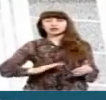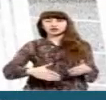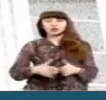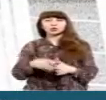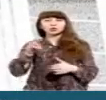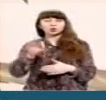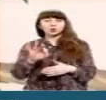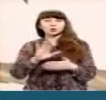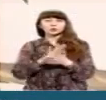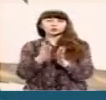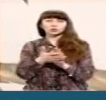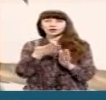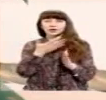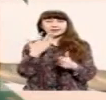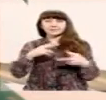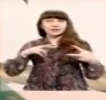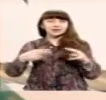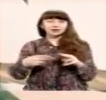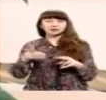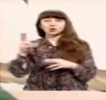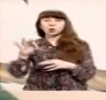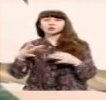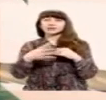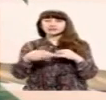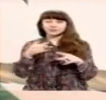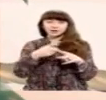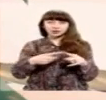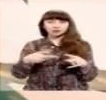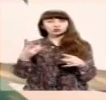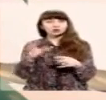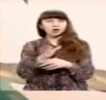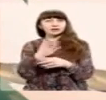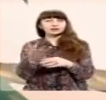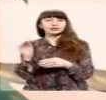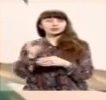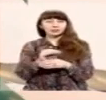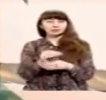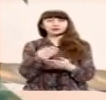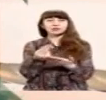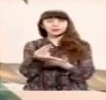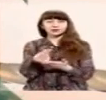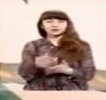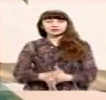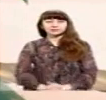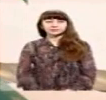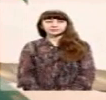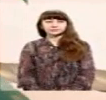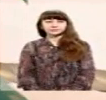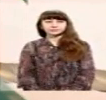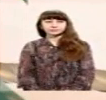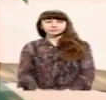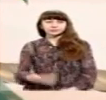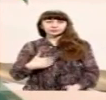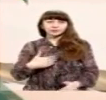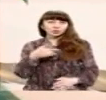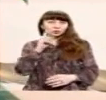Я привыкла экономить время и деньги. Конечно, все услуги, которые доступны онлайн, я получаю сама. Мен уақыт үнемдеуге үйренгенмін.